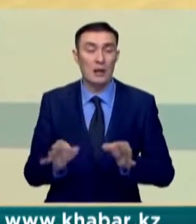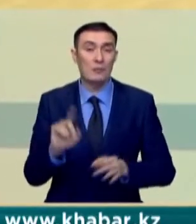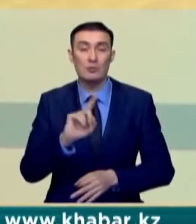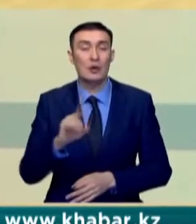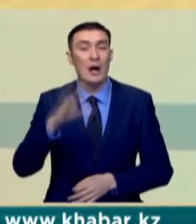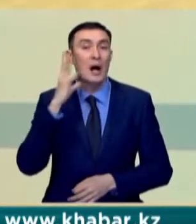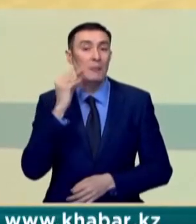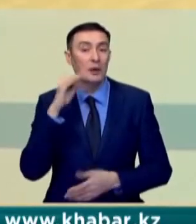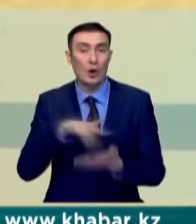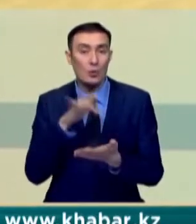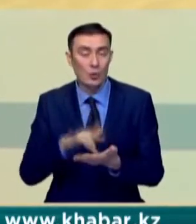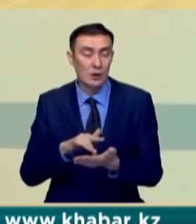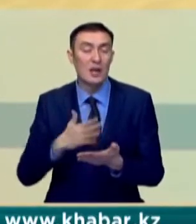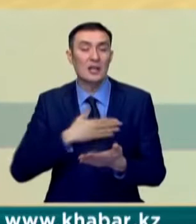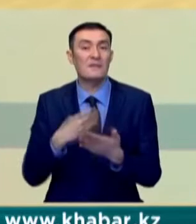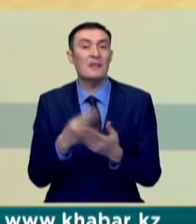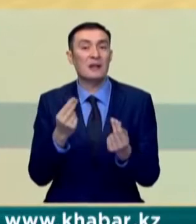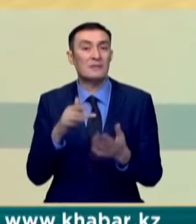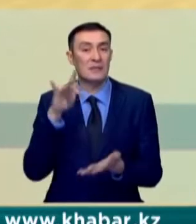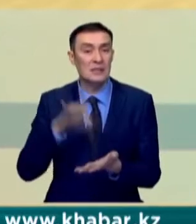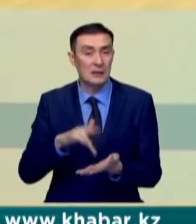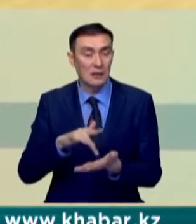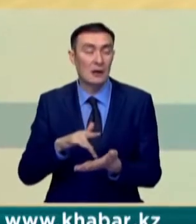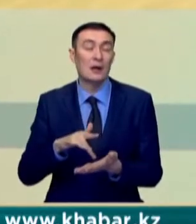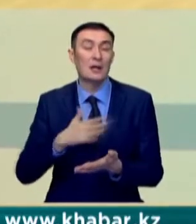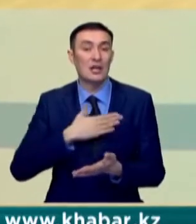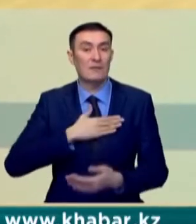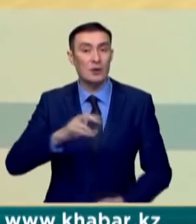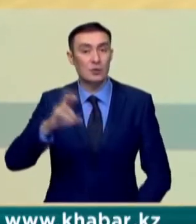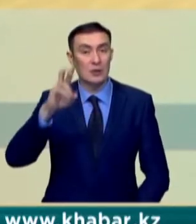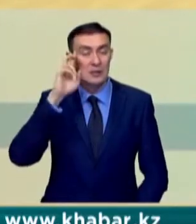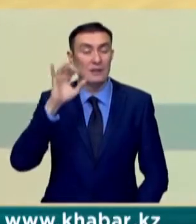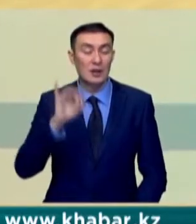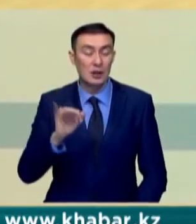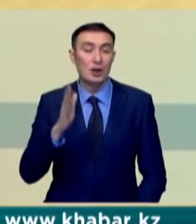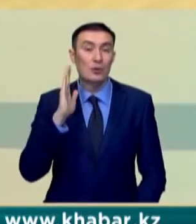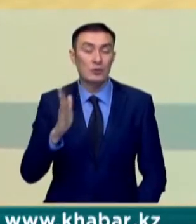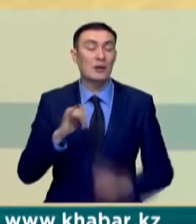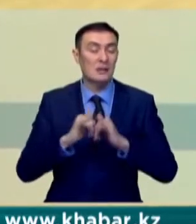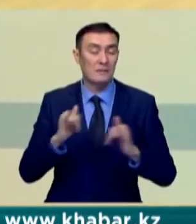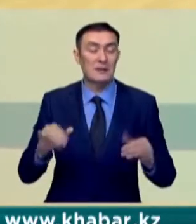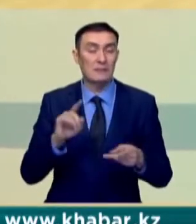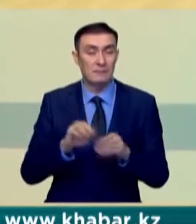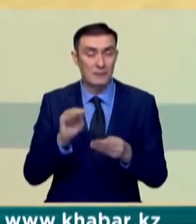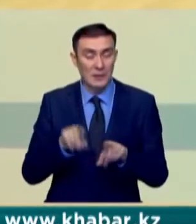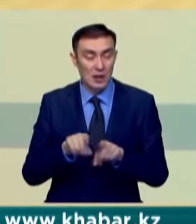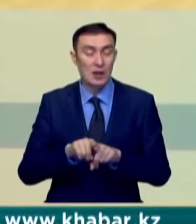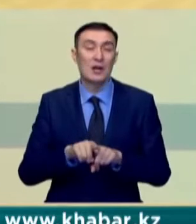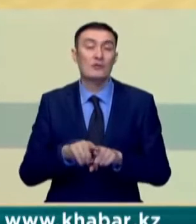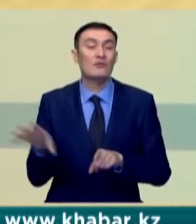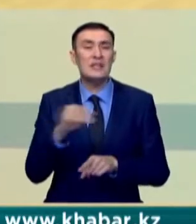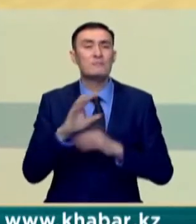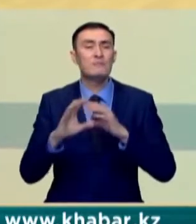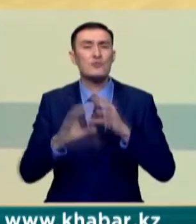Алматы остается нашим финансовым центром нашей столицы, нашей страны. И будет так развиваться. Тем более, еще говорю, все